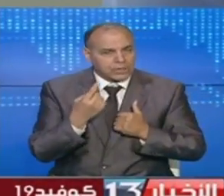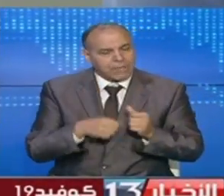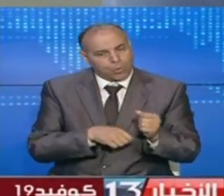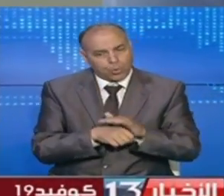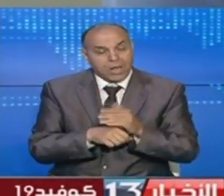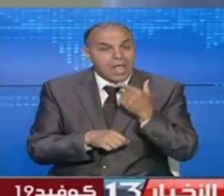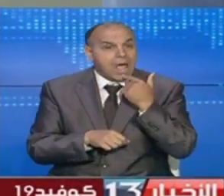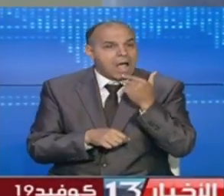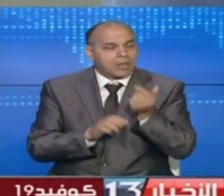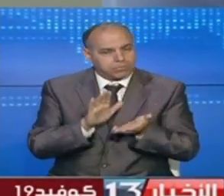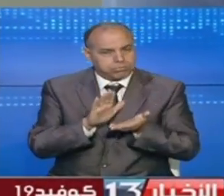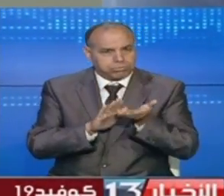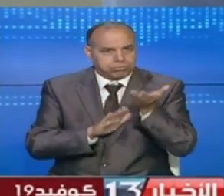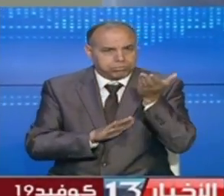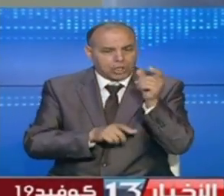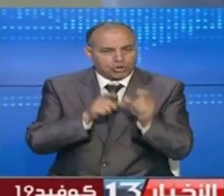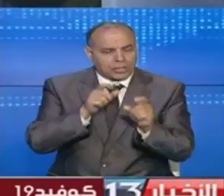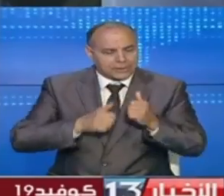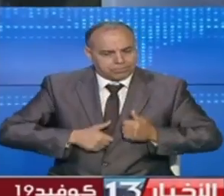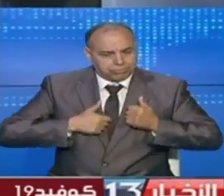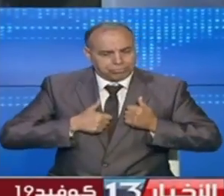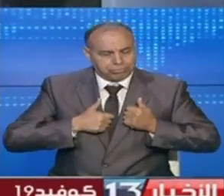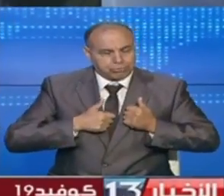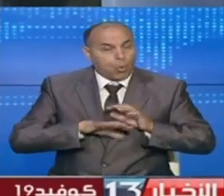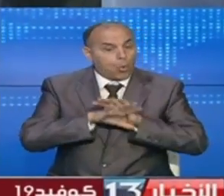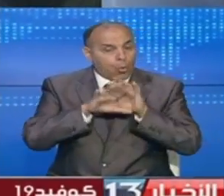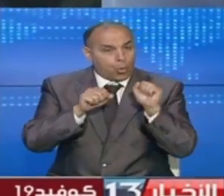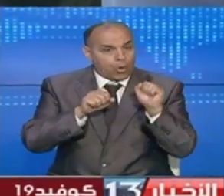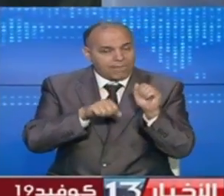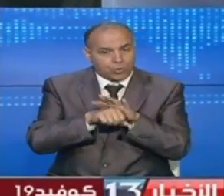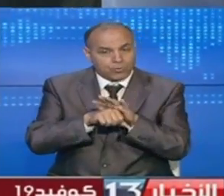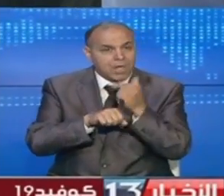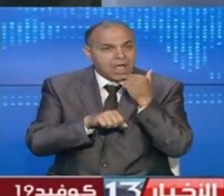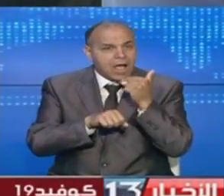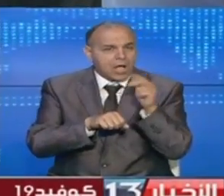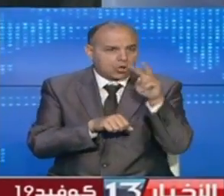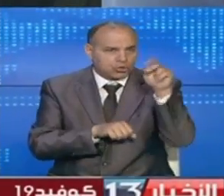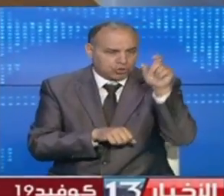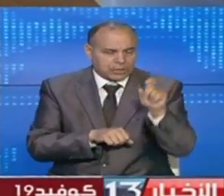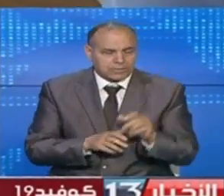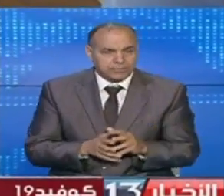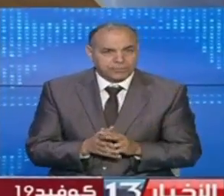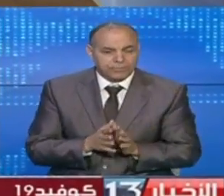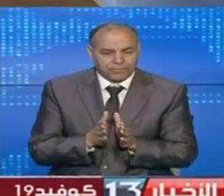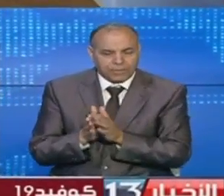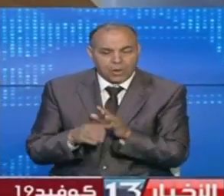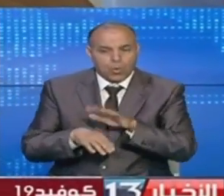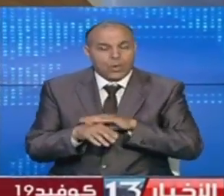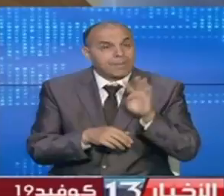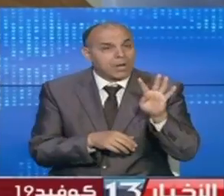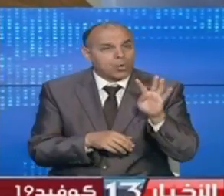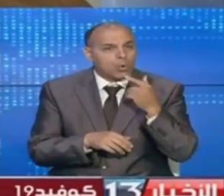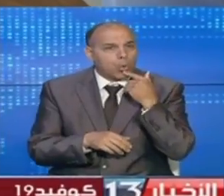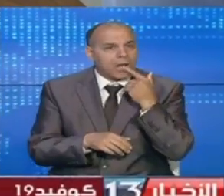كورونا، ليرتفع عدد الأشخاص المتعافين بشكل تام من هذا الفيروس إلى 20 شخصا. وفي ولاية منوبة